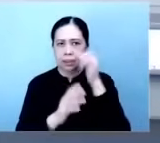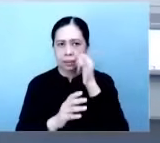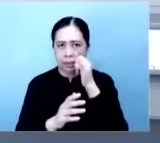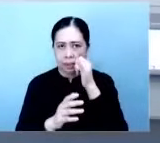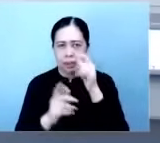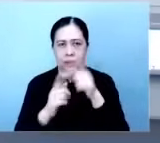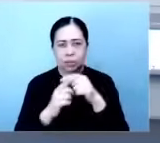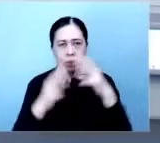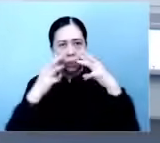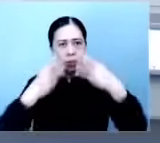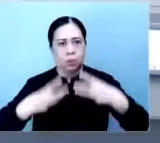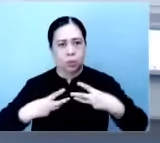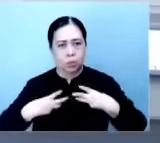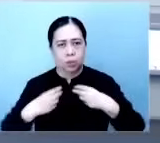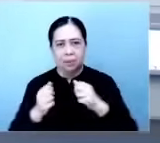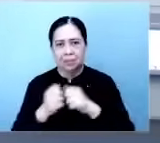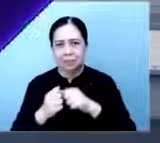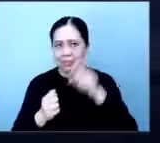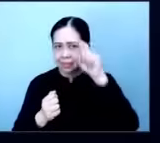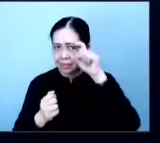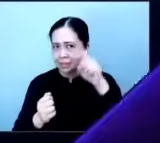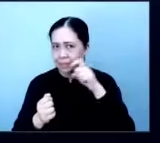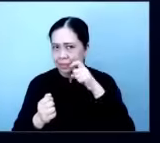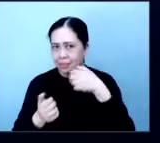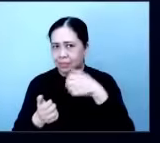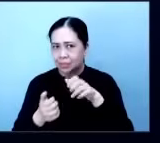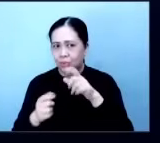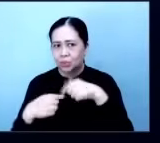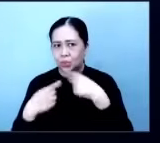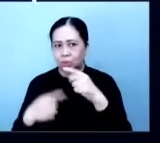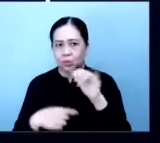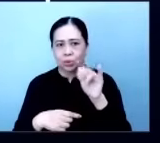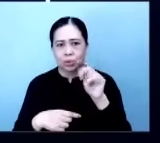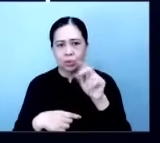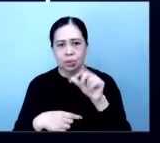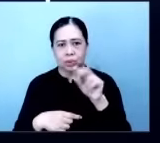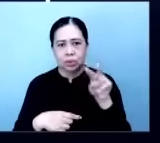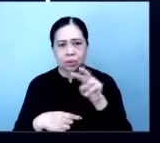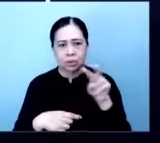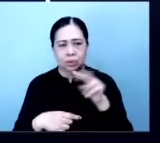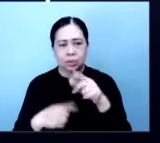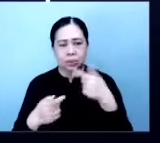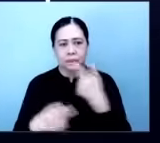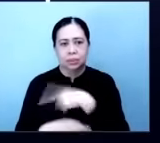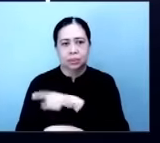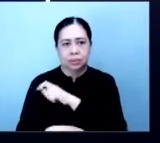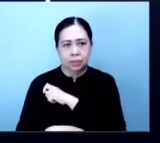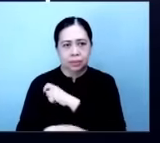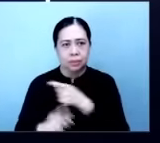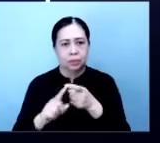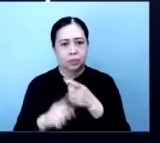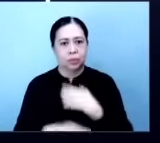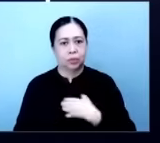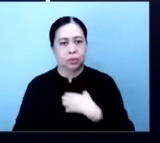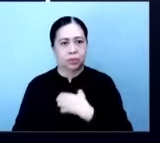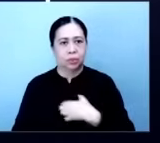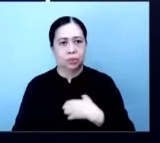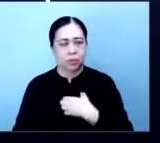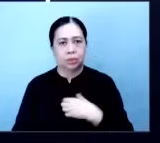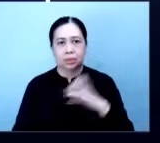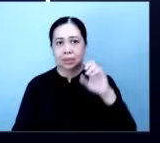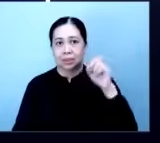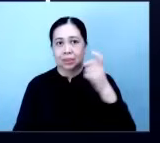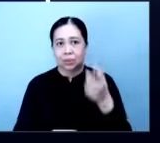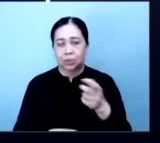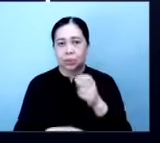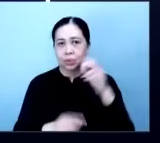panuorin siyang makipagtalik. June 2022 pa yan nangyari sa Spain base sa reklamo ng ex-cameraman niya